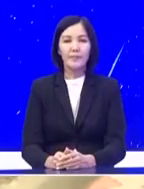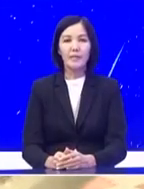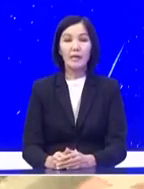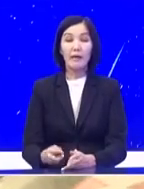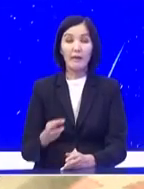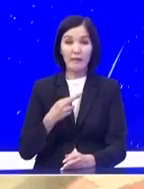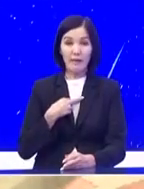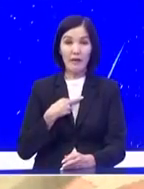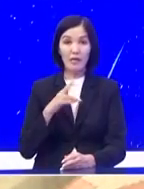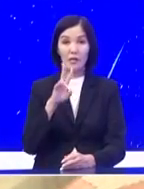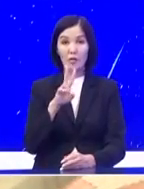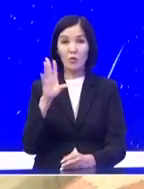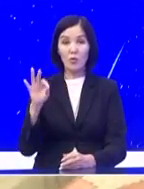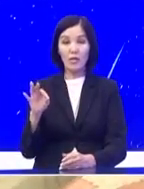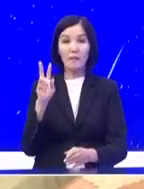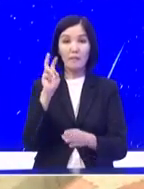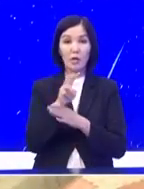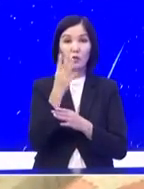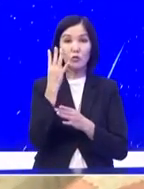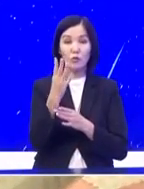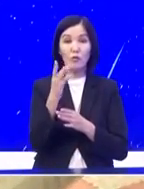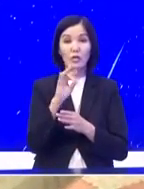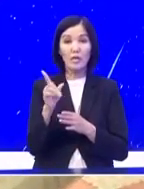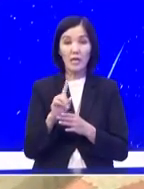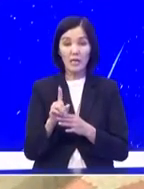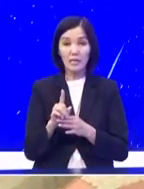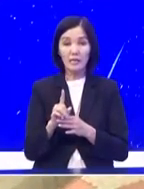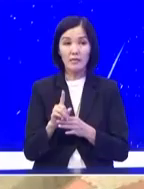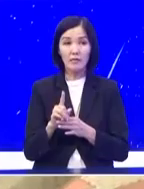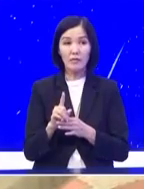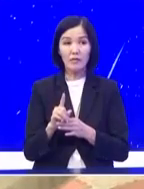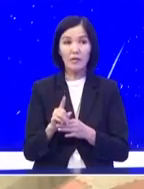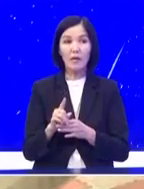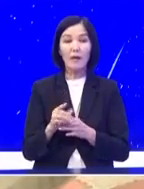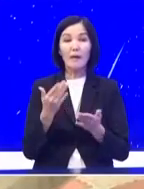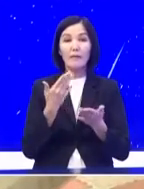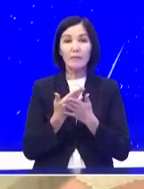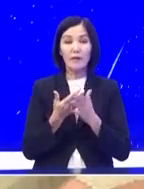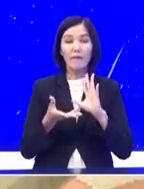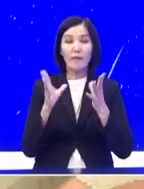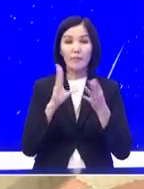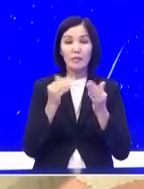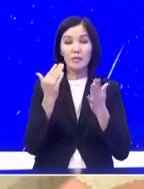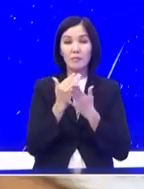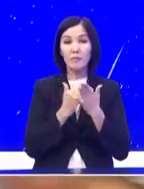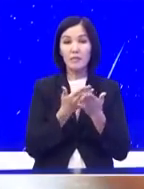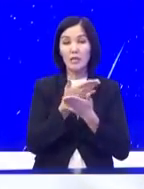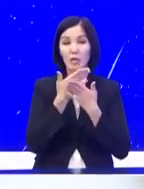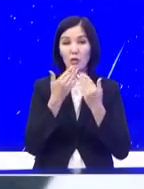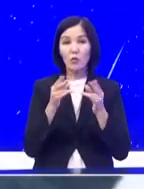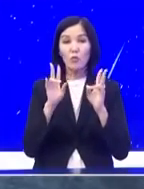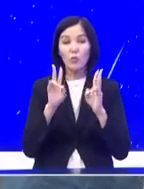Лично я в Нур Отан прихожу уже в 4-й раз. Здесь утверждают, что я не подхожу ни по одной категории и вообще в списке не числюсь. Хотя